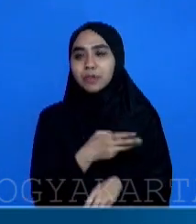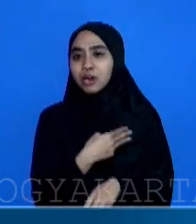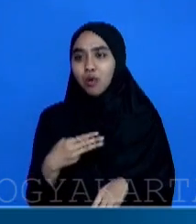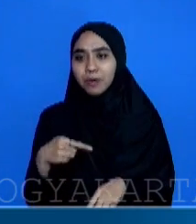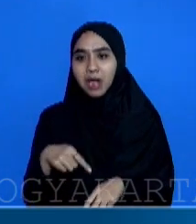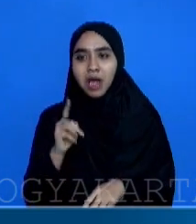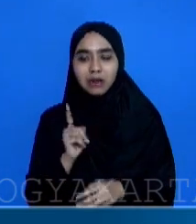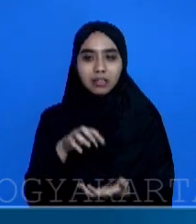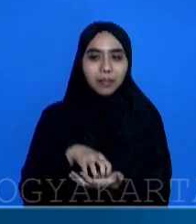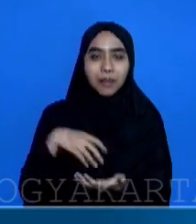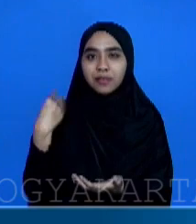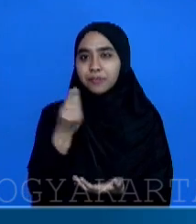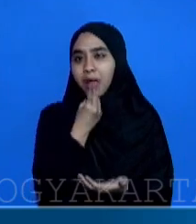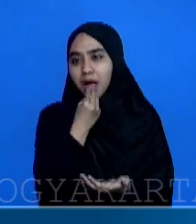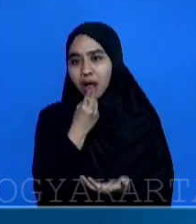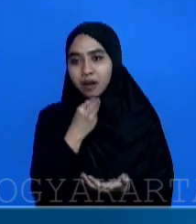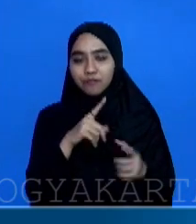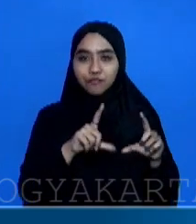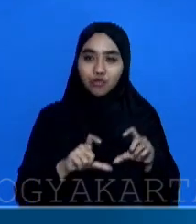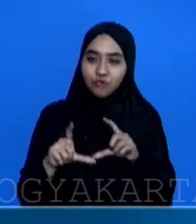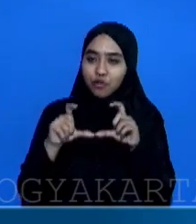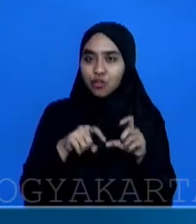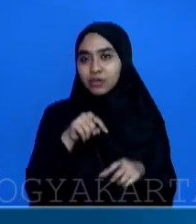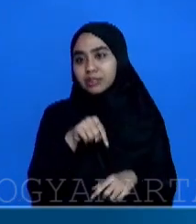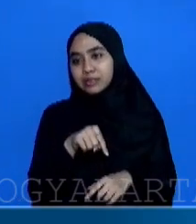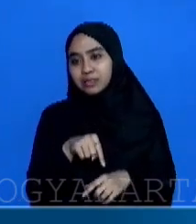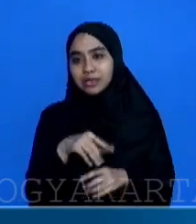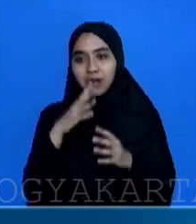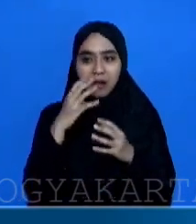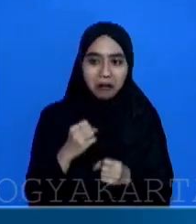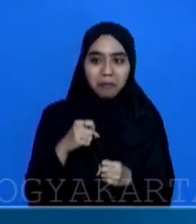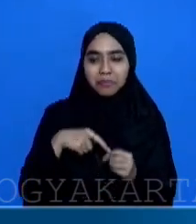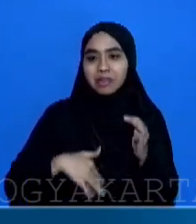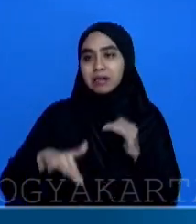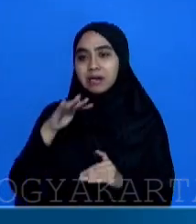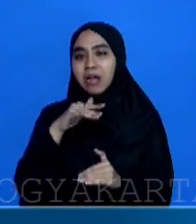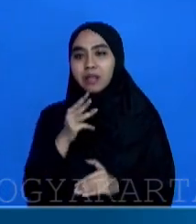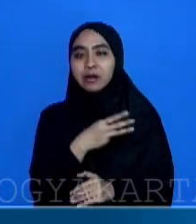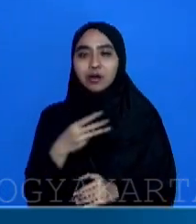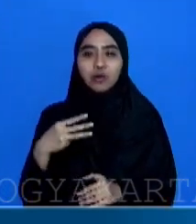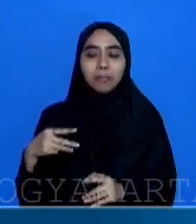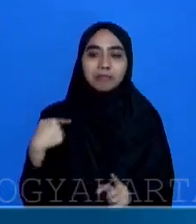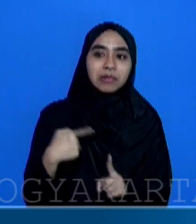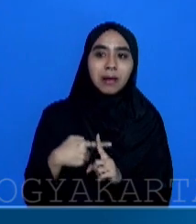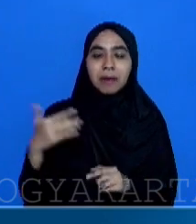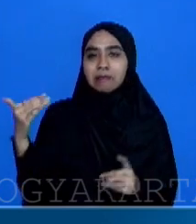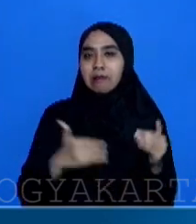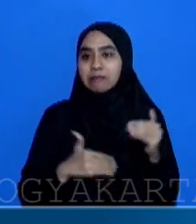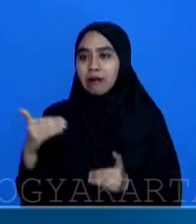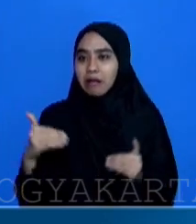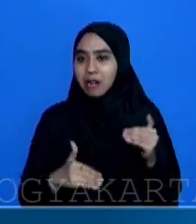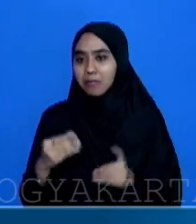area pameran foto wonderful Yogja ini juga diharapkan mampu meningkatkan perekonomian dan menambah kunjungan wisata